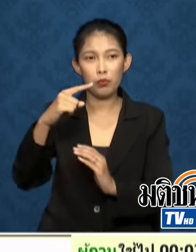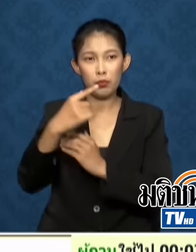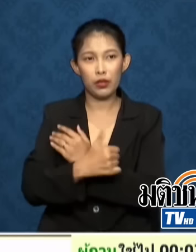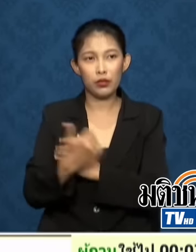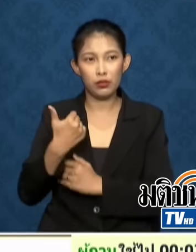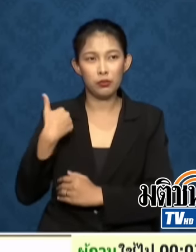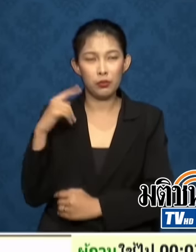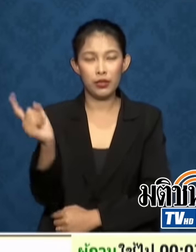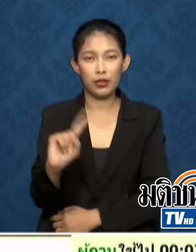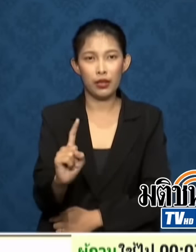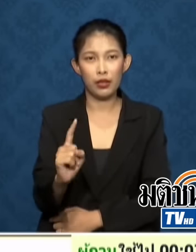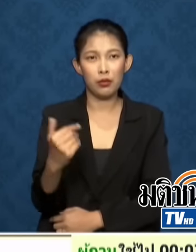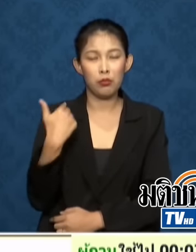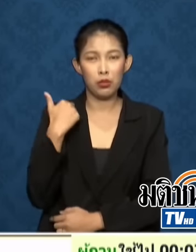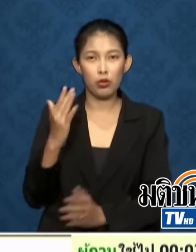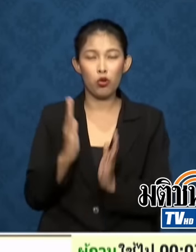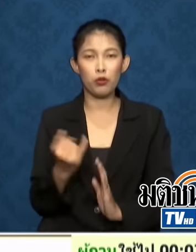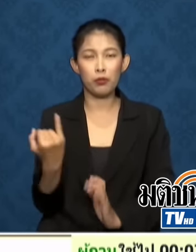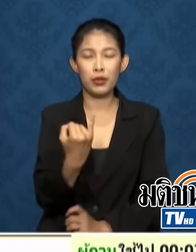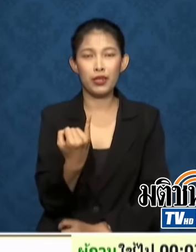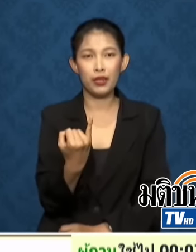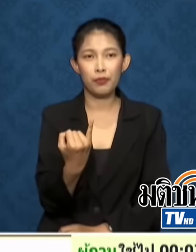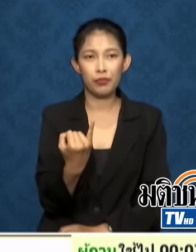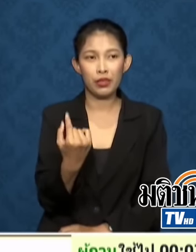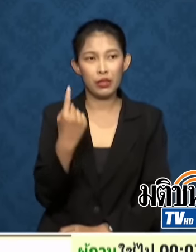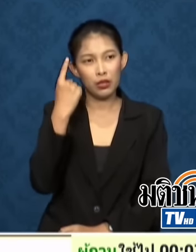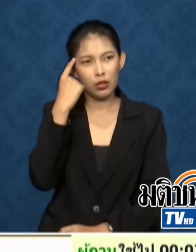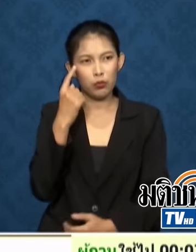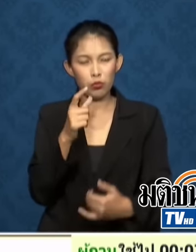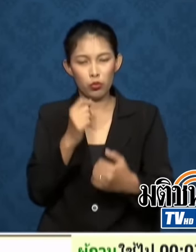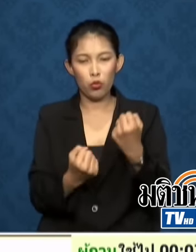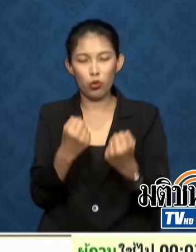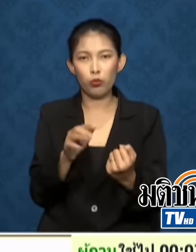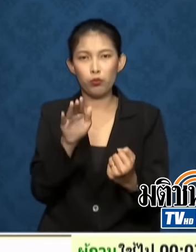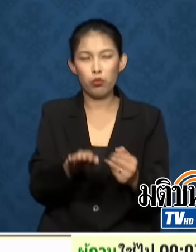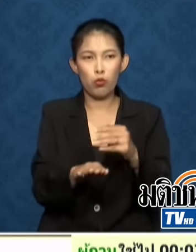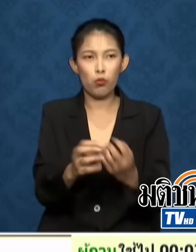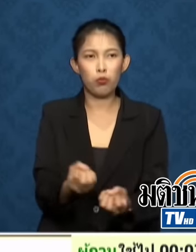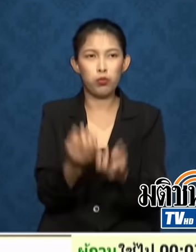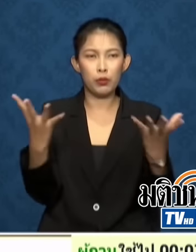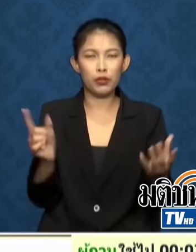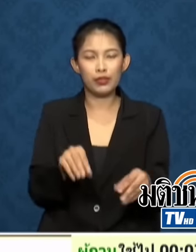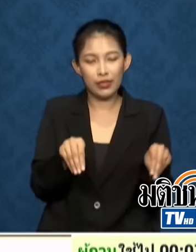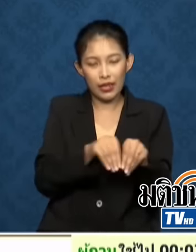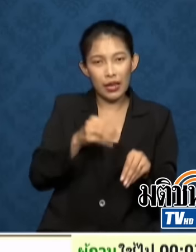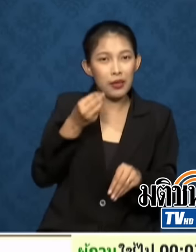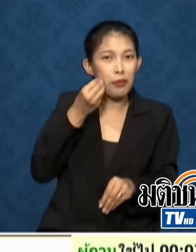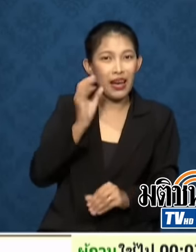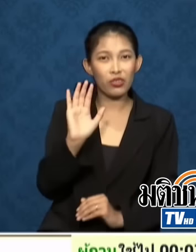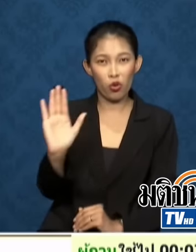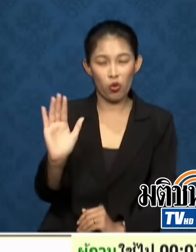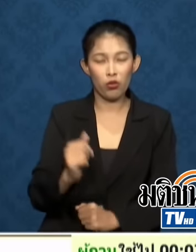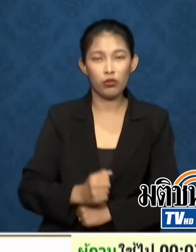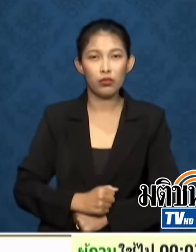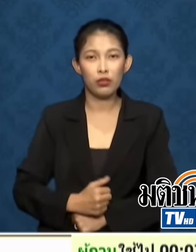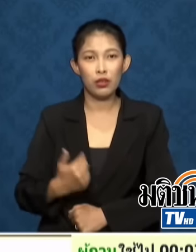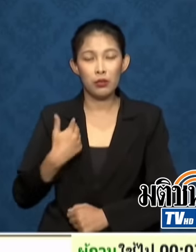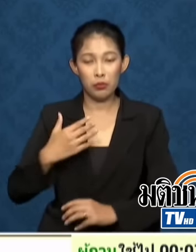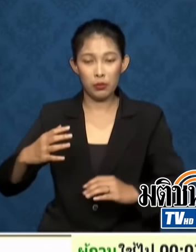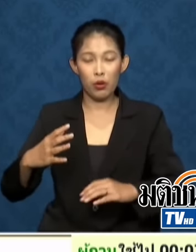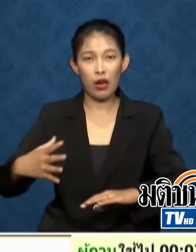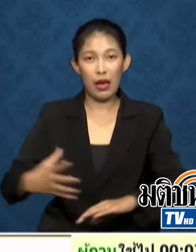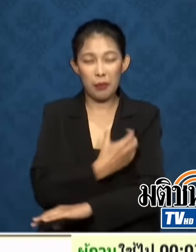มีเหตุการณ์คนร้ายลักษณะคาร์บอมใกล้ๆบ้านของท่านนะแล้วพอหลังจากท่านยึดอำน